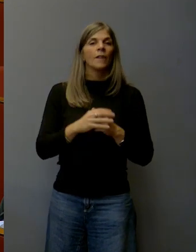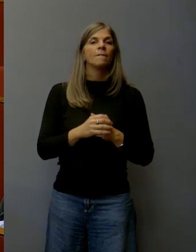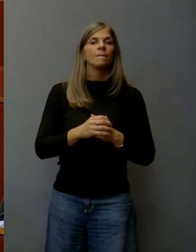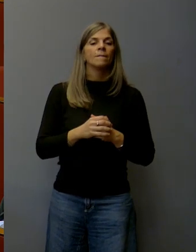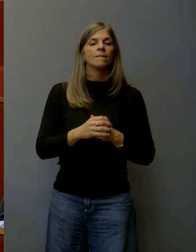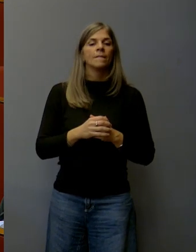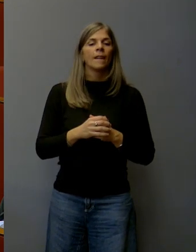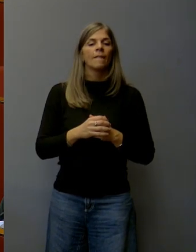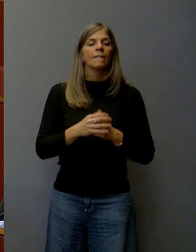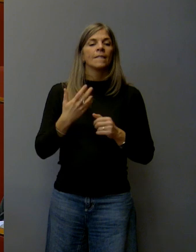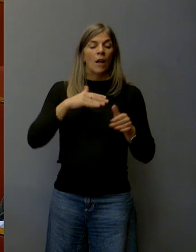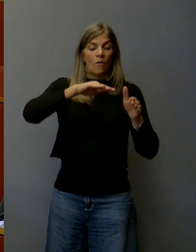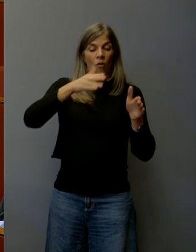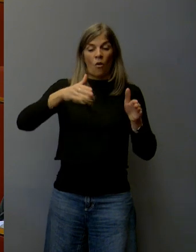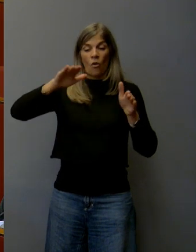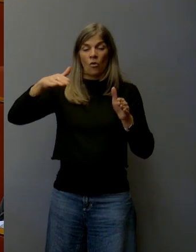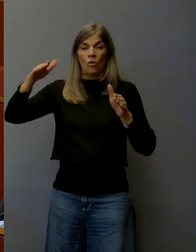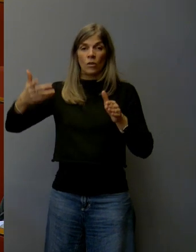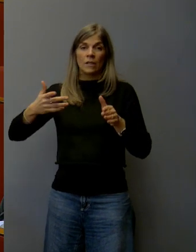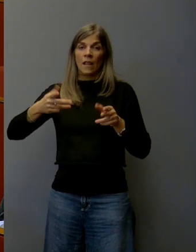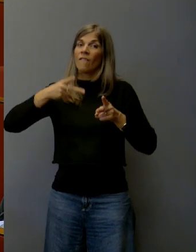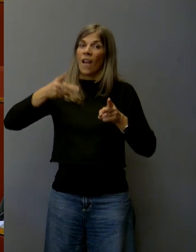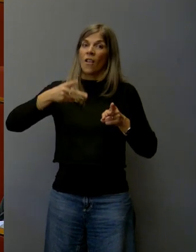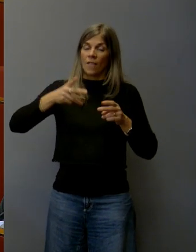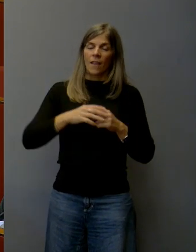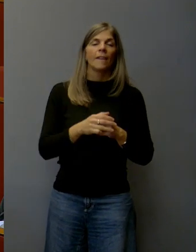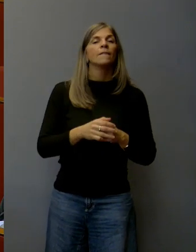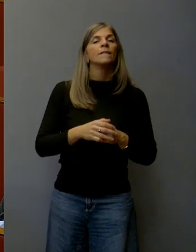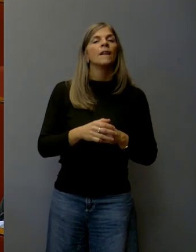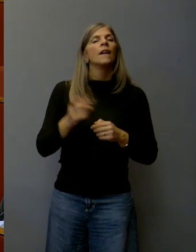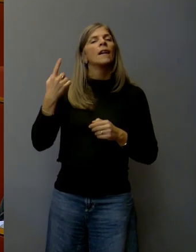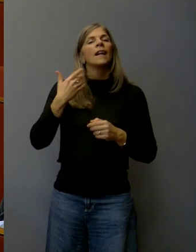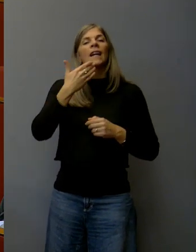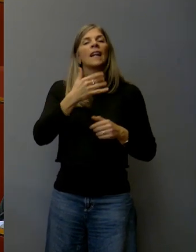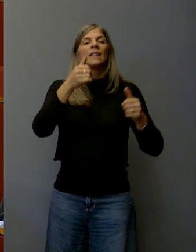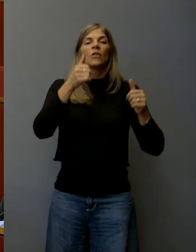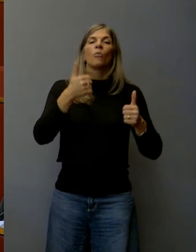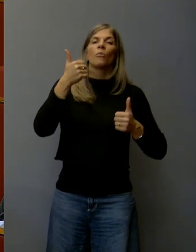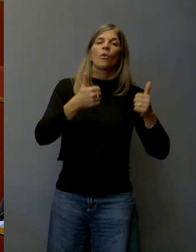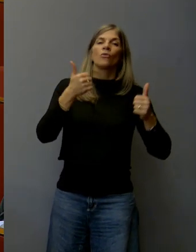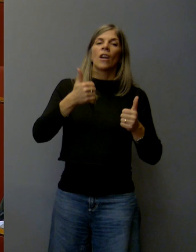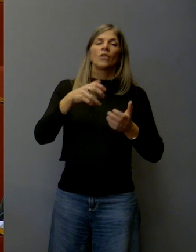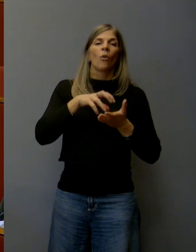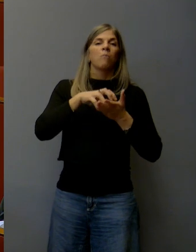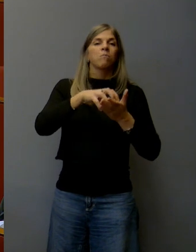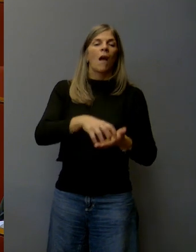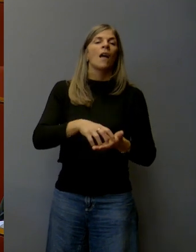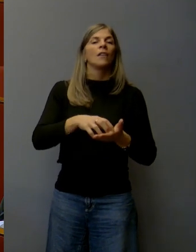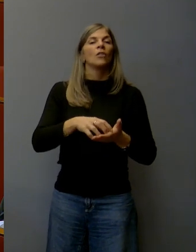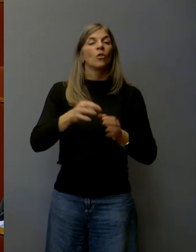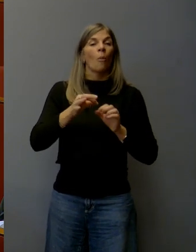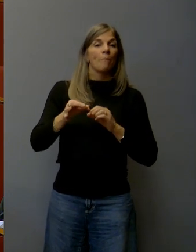che grazie ad un progetto che era quello del bando periferie era stato finanziato il